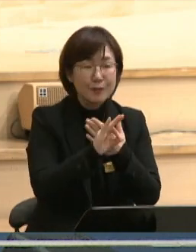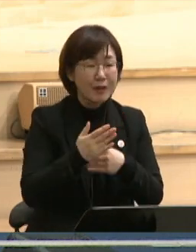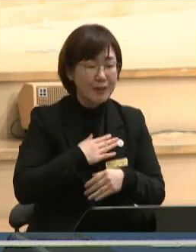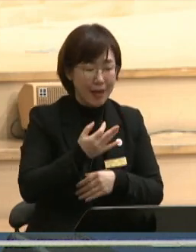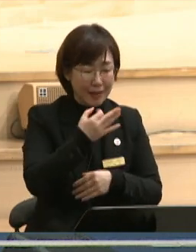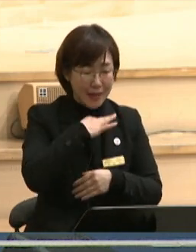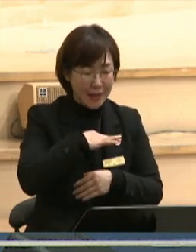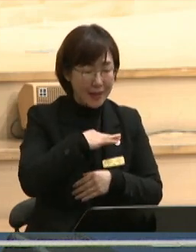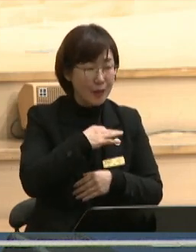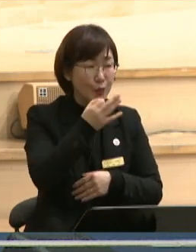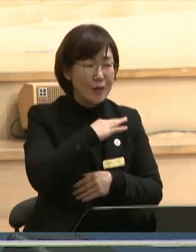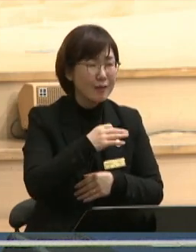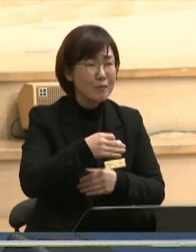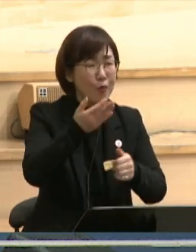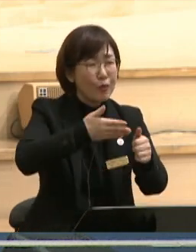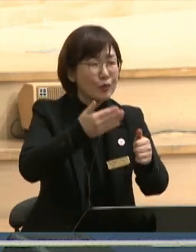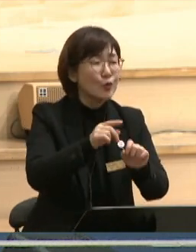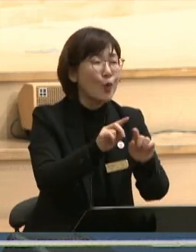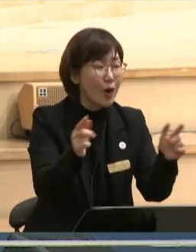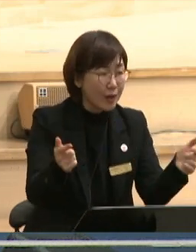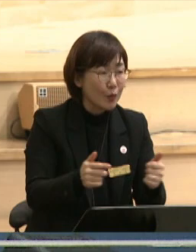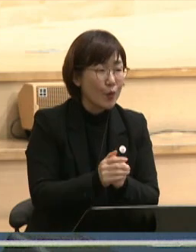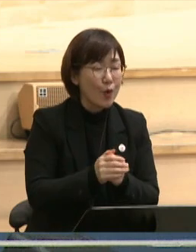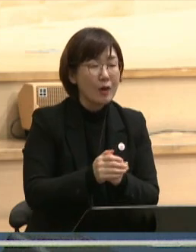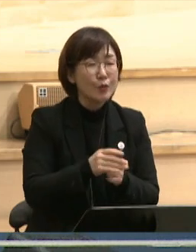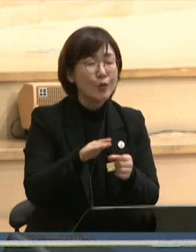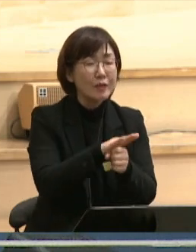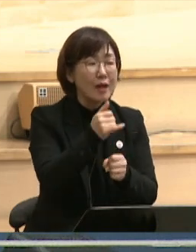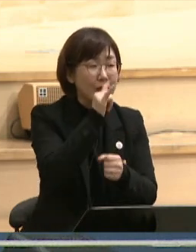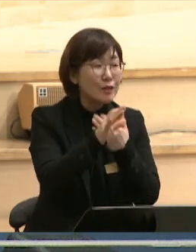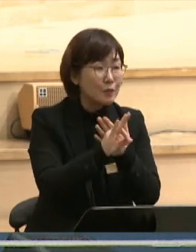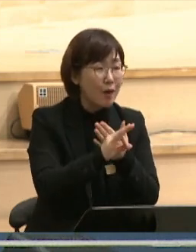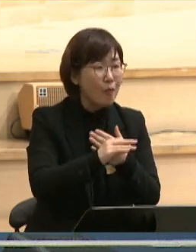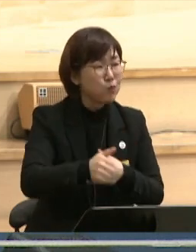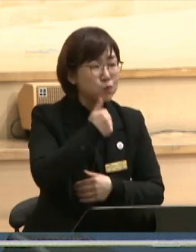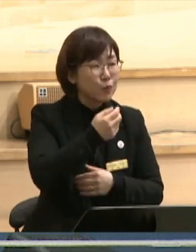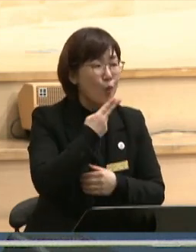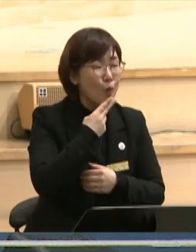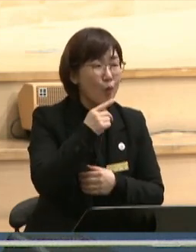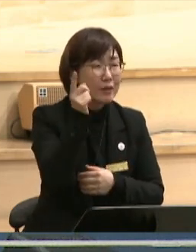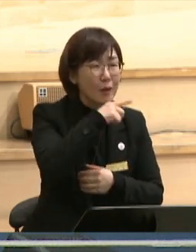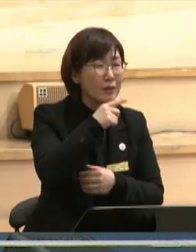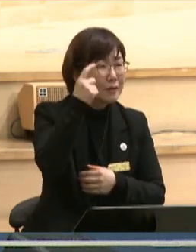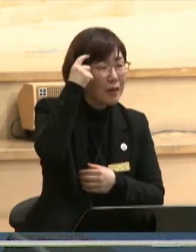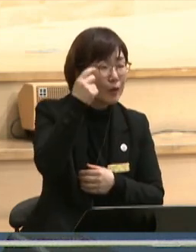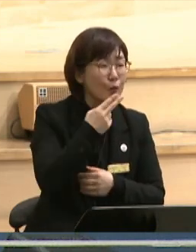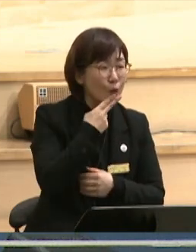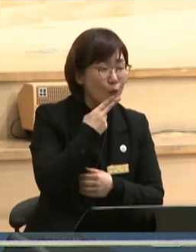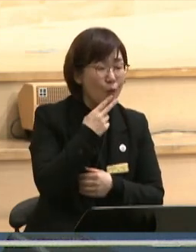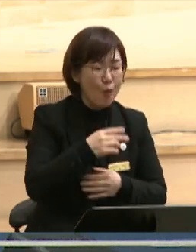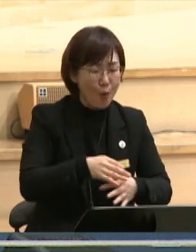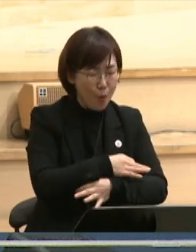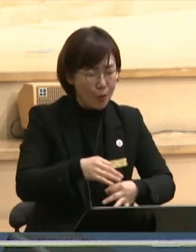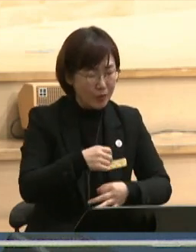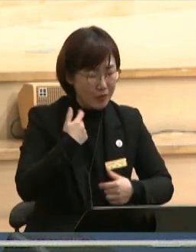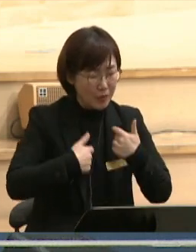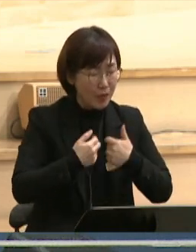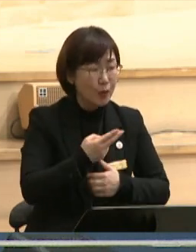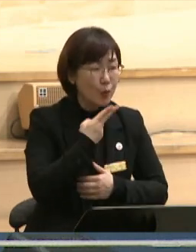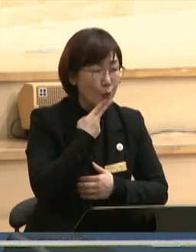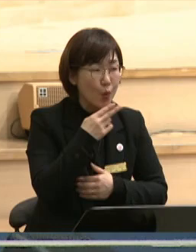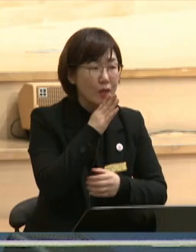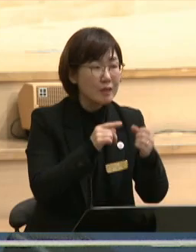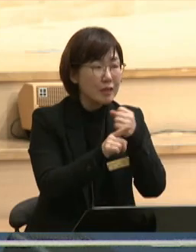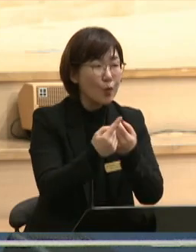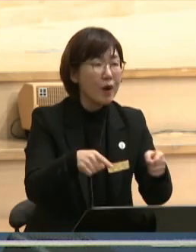유익을 구하지 않습니다 사랑하며 성내지 않고 악한 것을 생각하지 않고 불의를 기뻐하지 않고